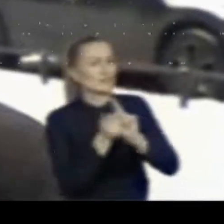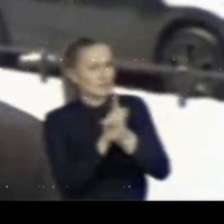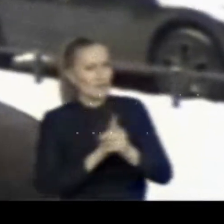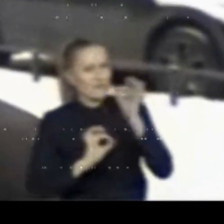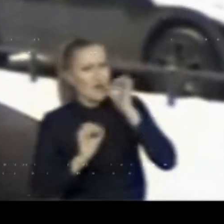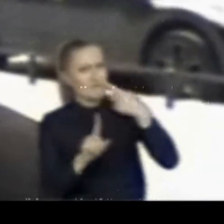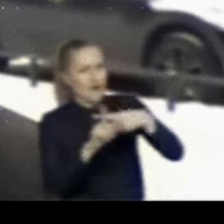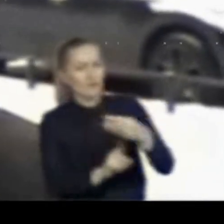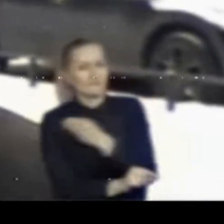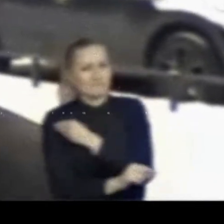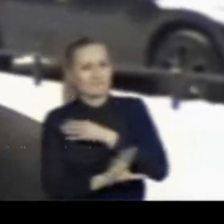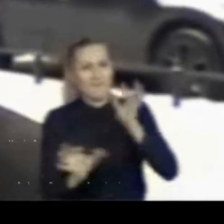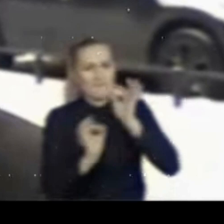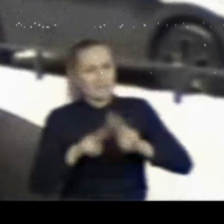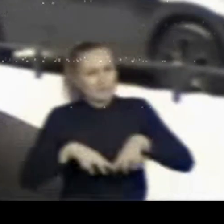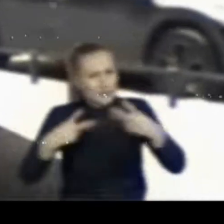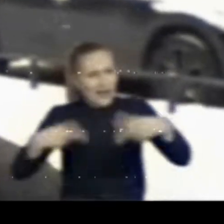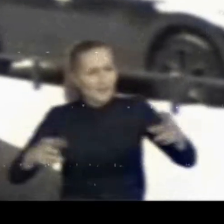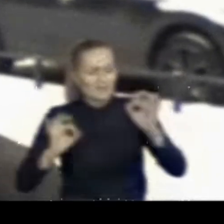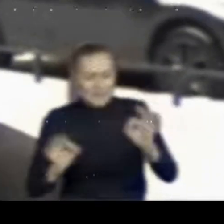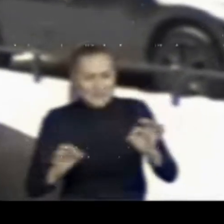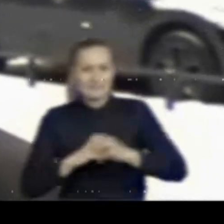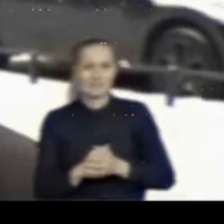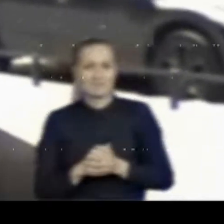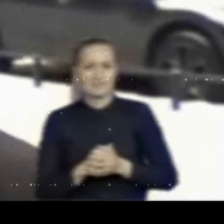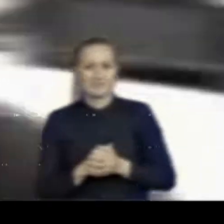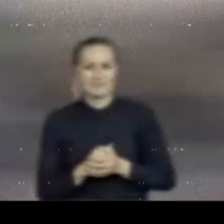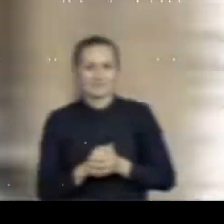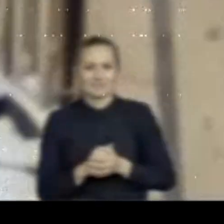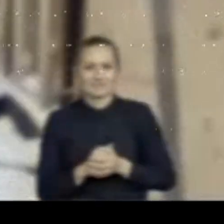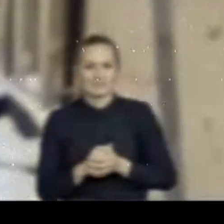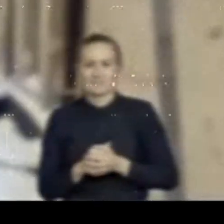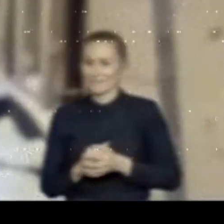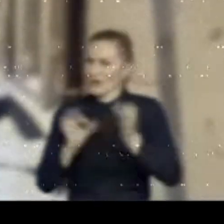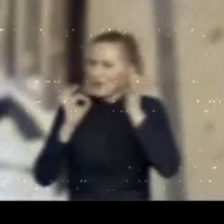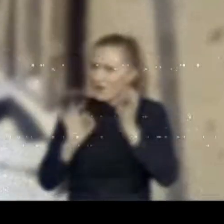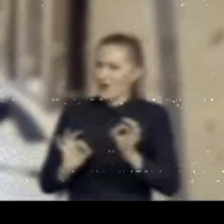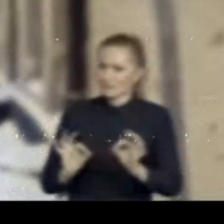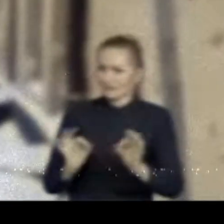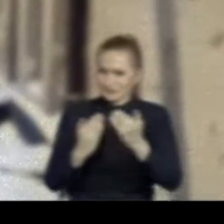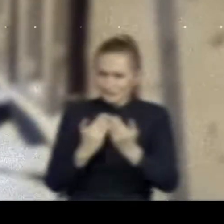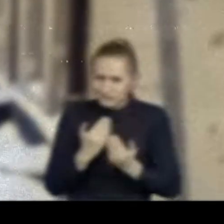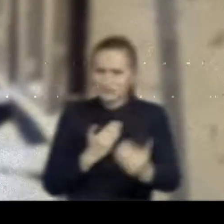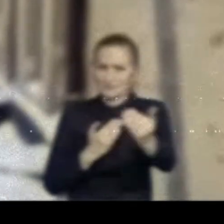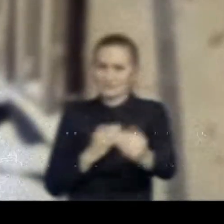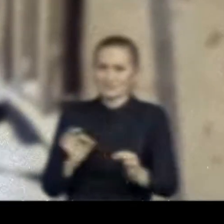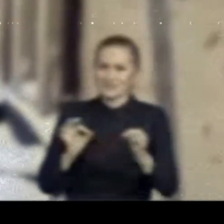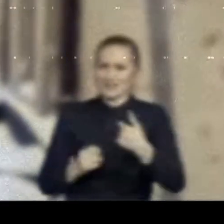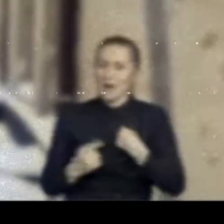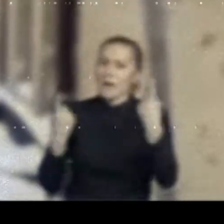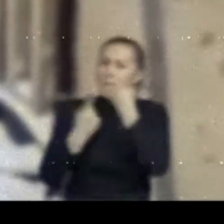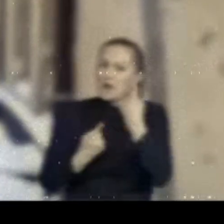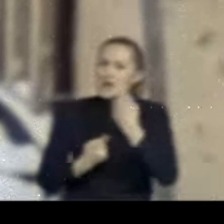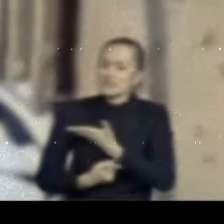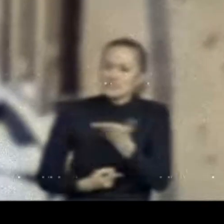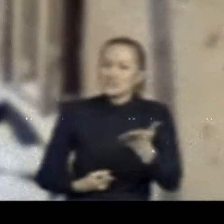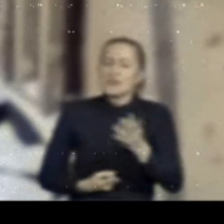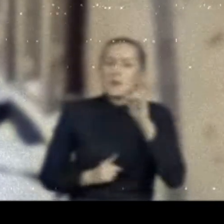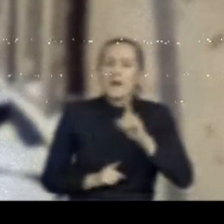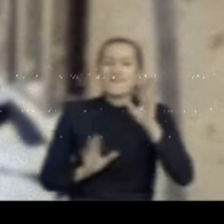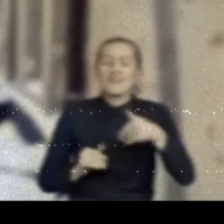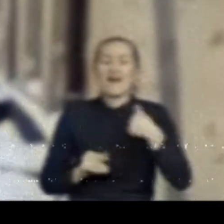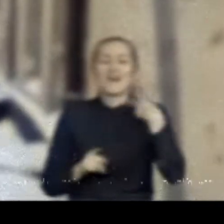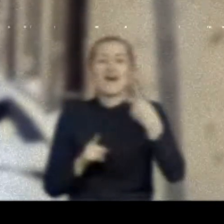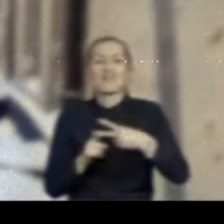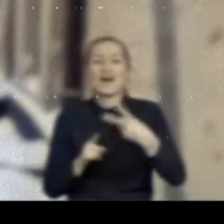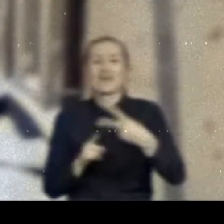korzyść. Rzetelnie informuje wszystkich telewidzów. Bardzo dobrze poszła do przodu. Ja uważam, że nawet